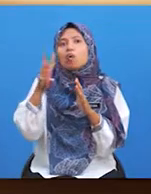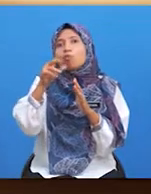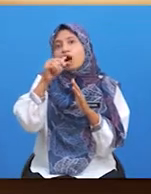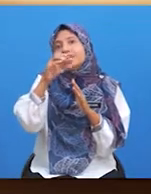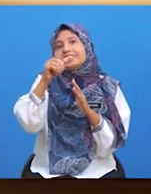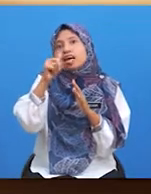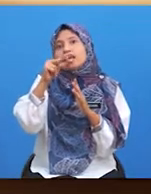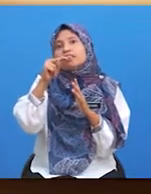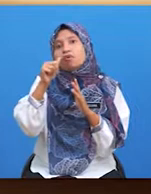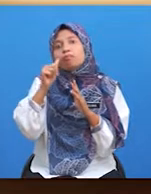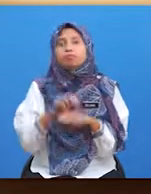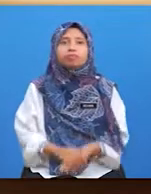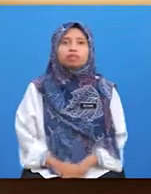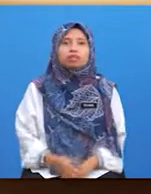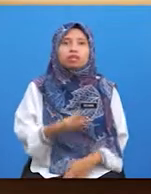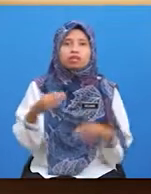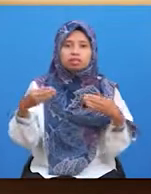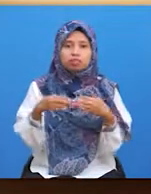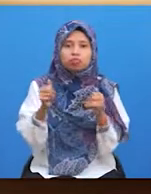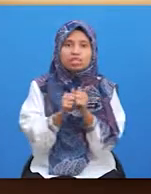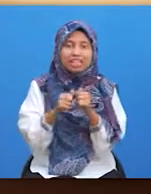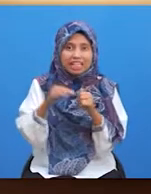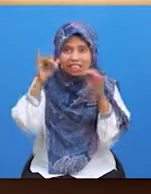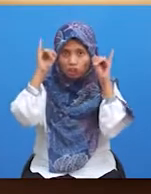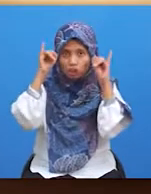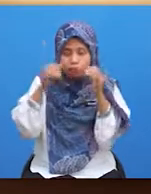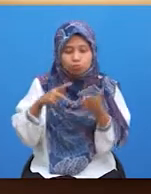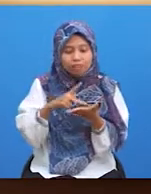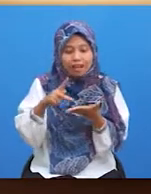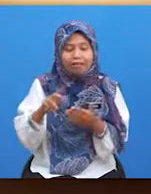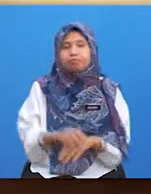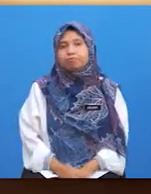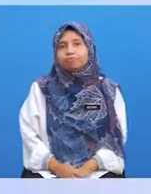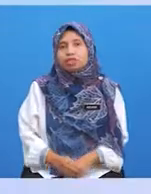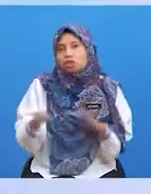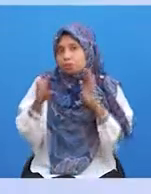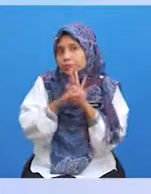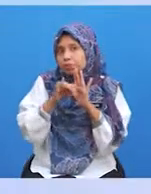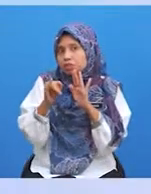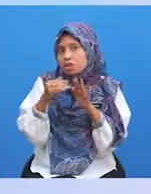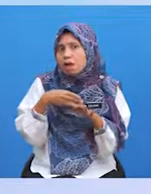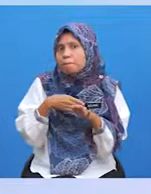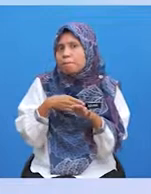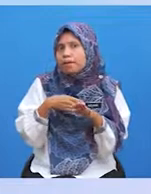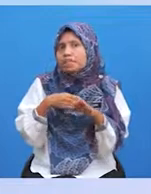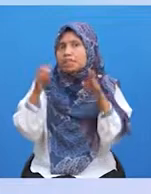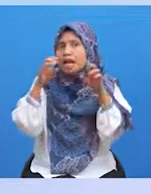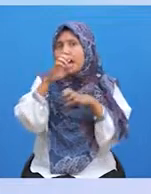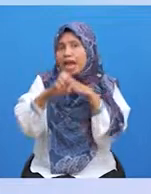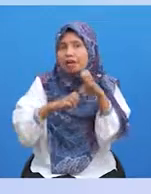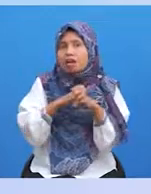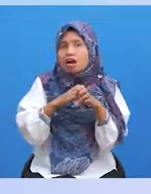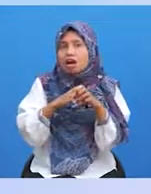dan disambung dengan isu karangan. Contohnya, pada era globalisasi